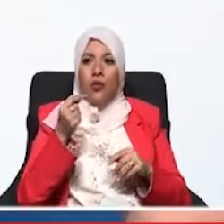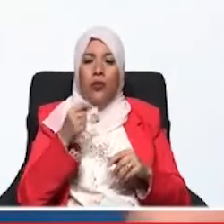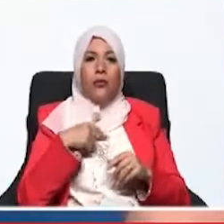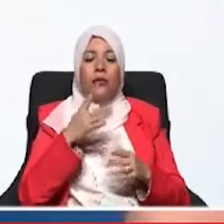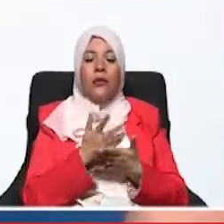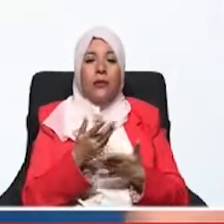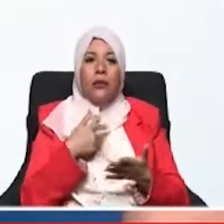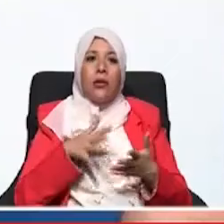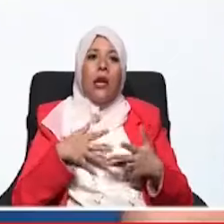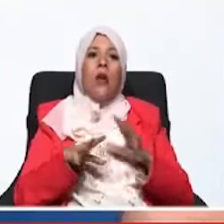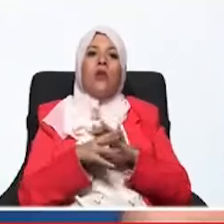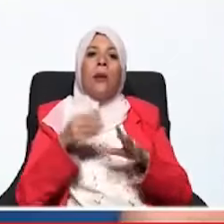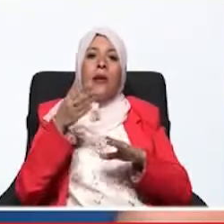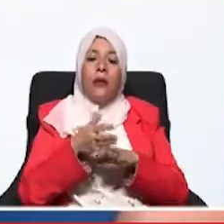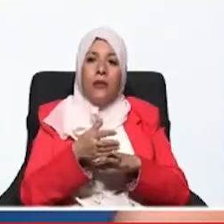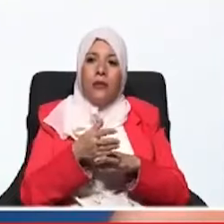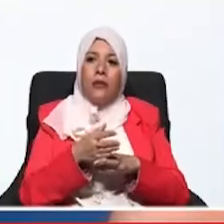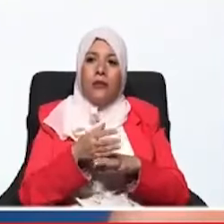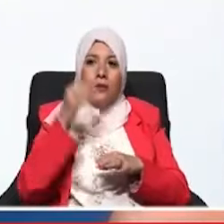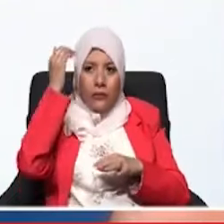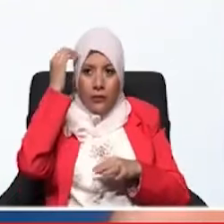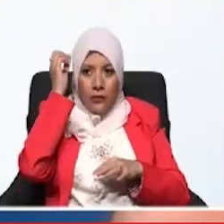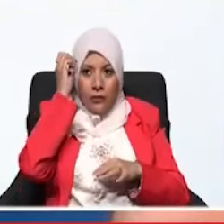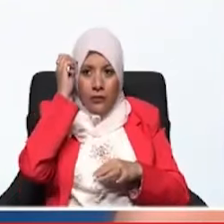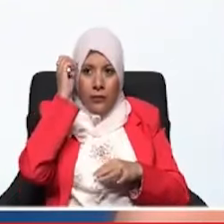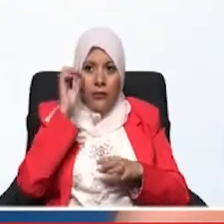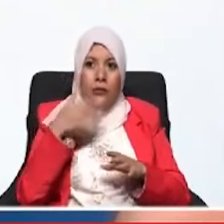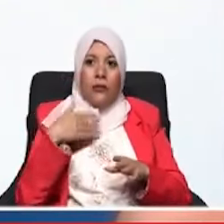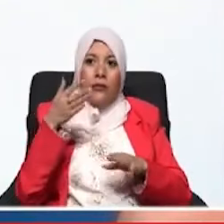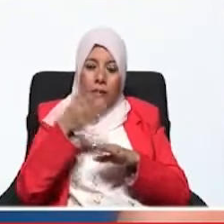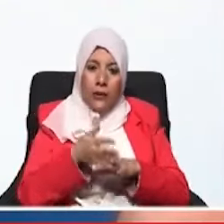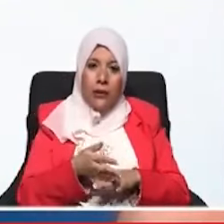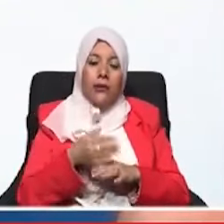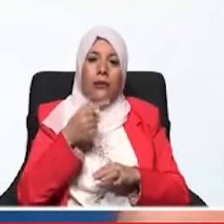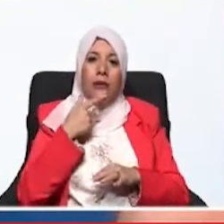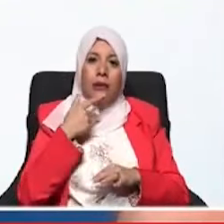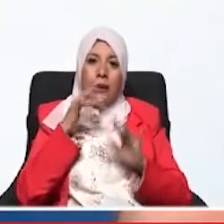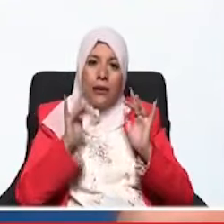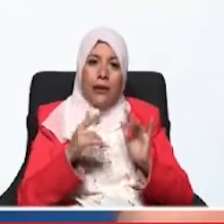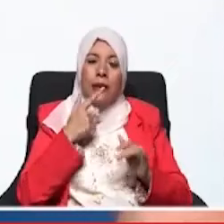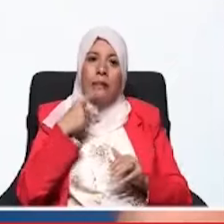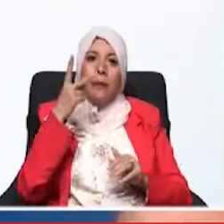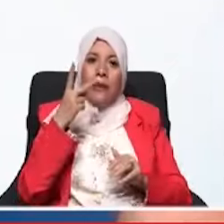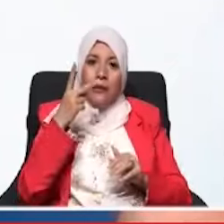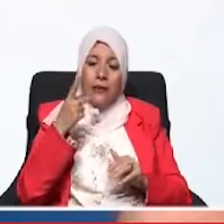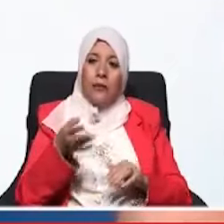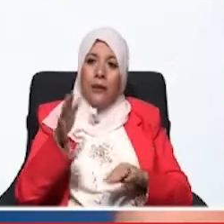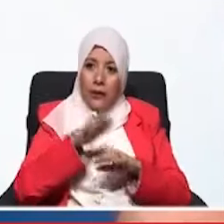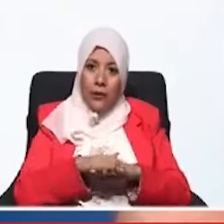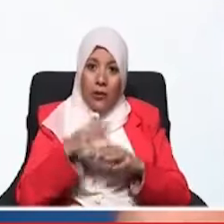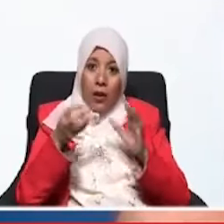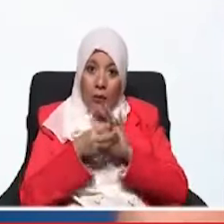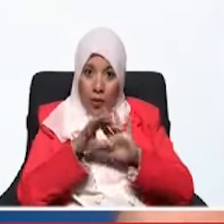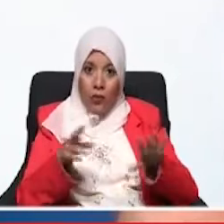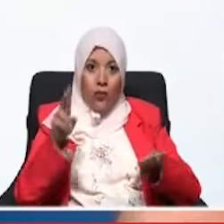ان انا ارسخ الفكره دي عندنا فقعدت على مدار سبع سنين بعد التخرج